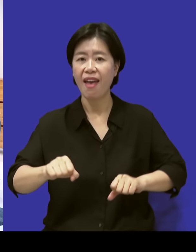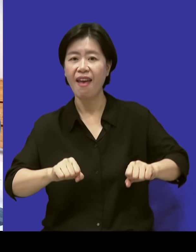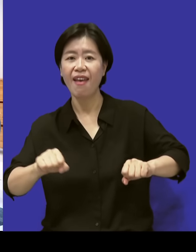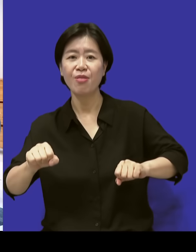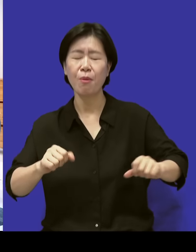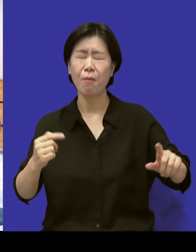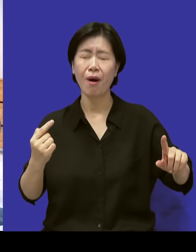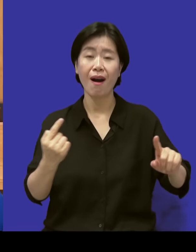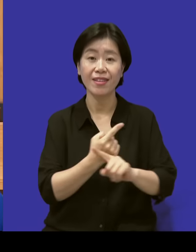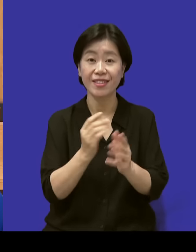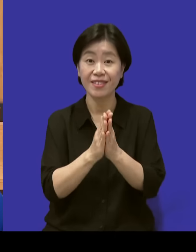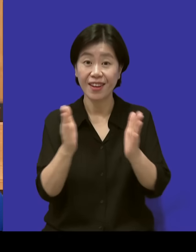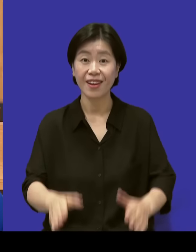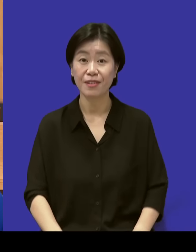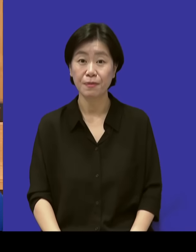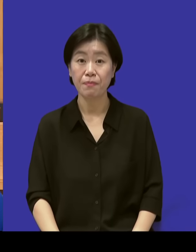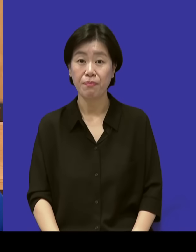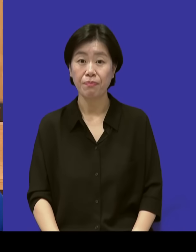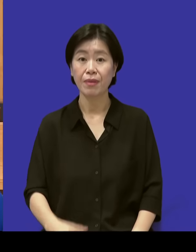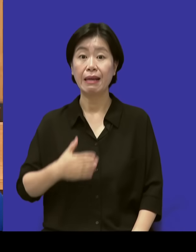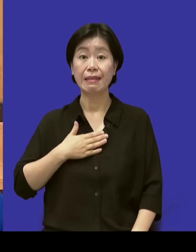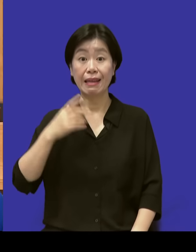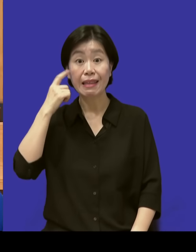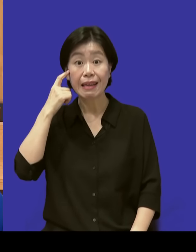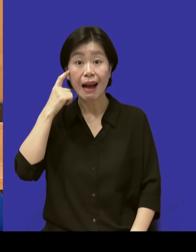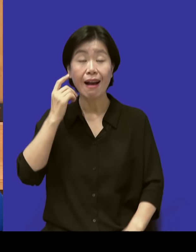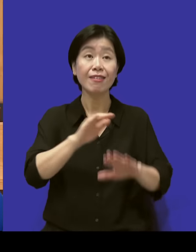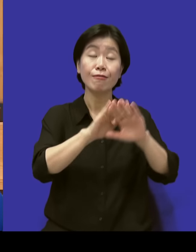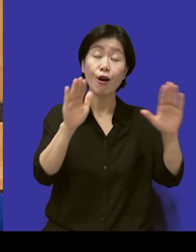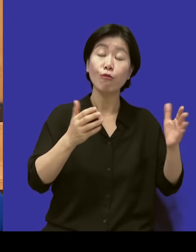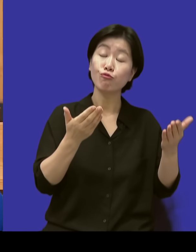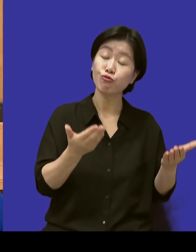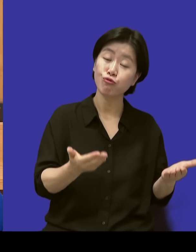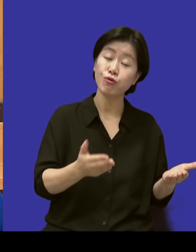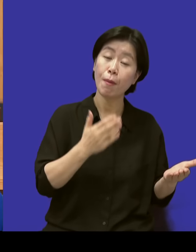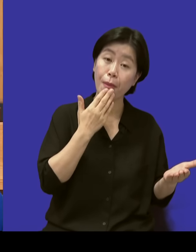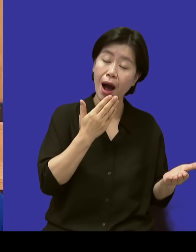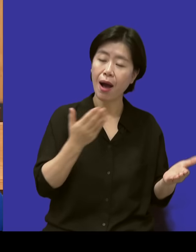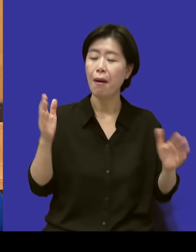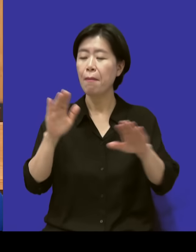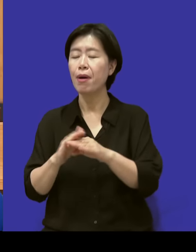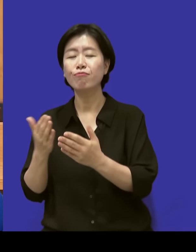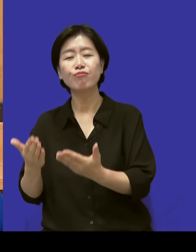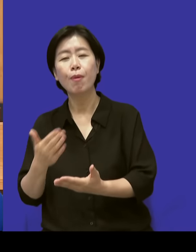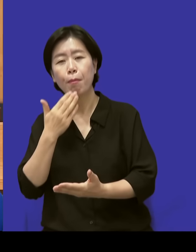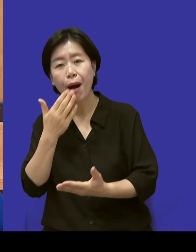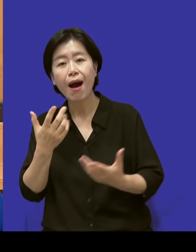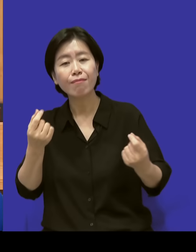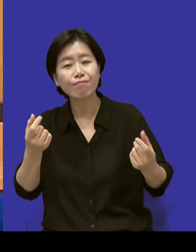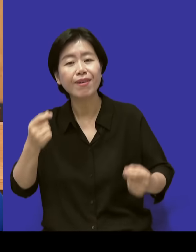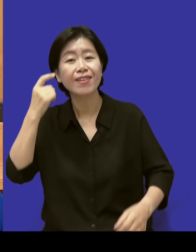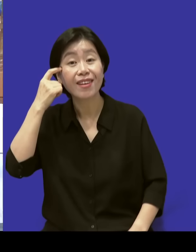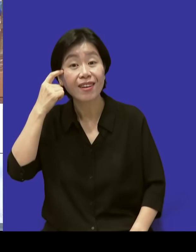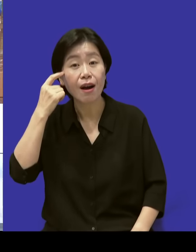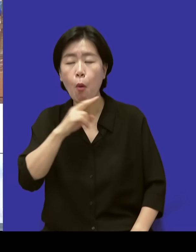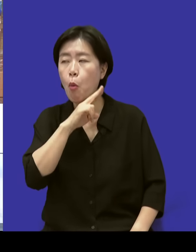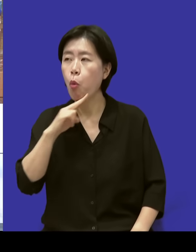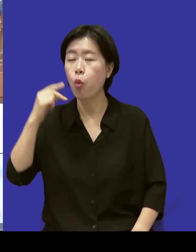얼마나 무서워. 근데 저는 밤에도 조용할 줄 알았어요. 예, 근데 어떻게? 아 진짜 할만하다 이렇게 예. 그냥 이렇게도 월급 받아도 되나 뭐